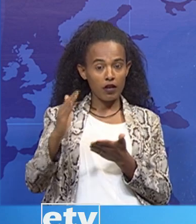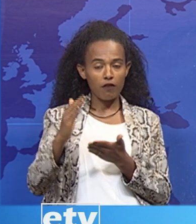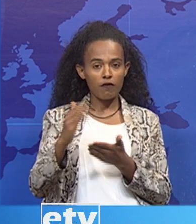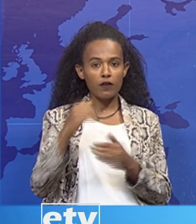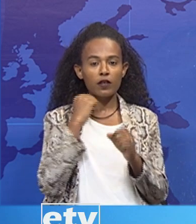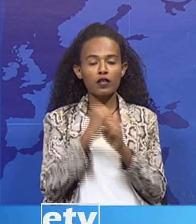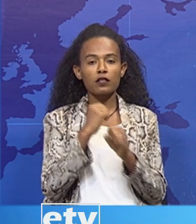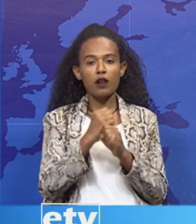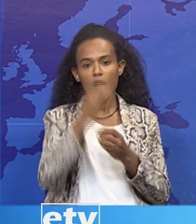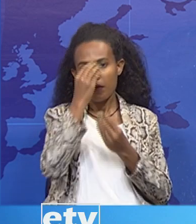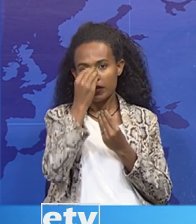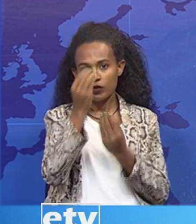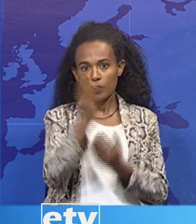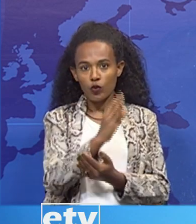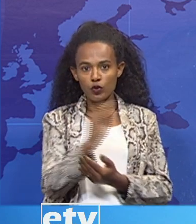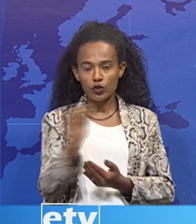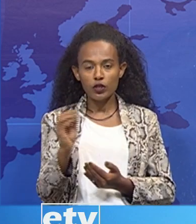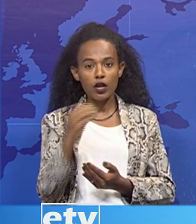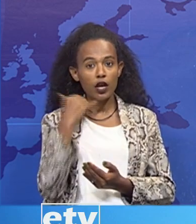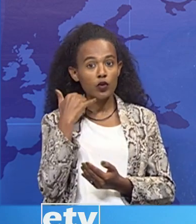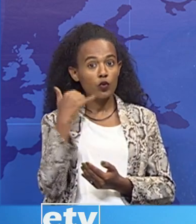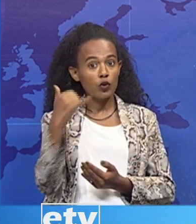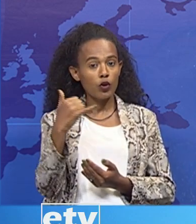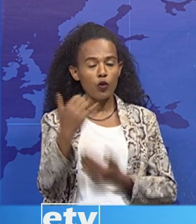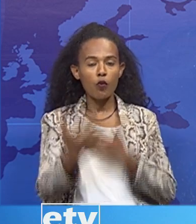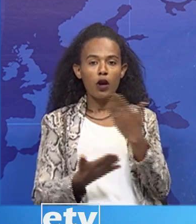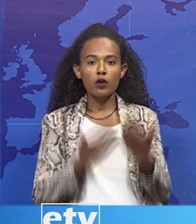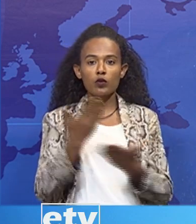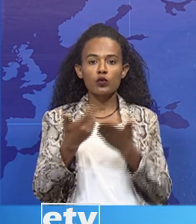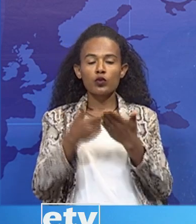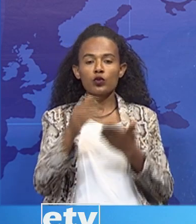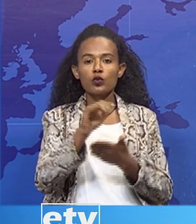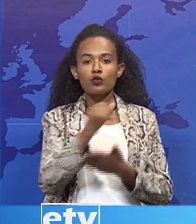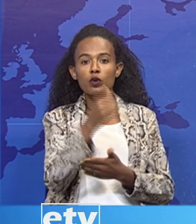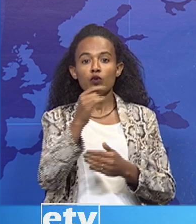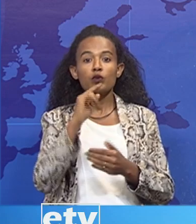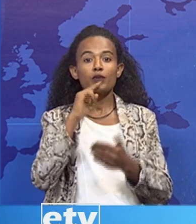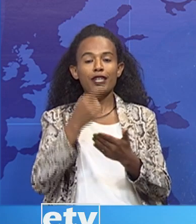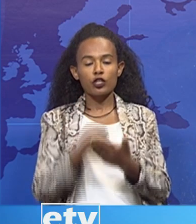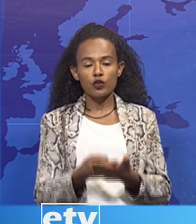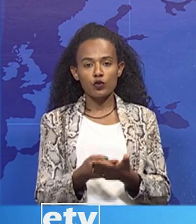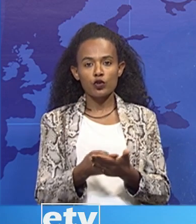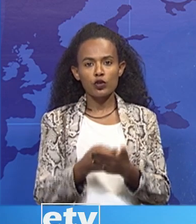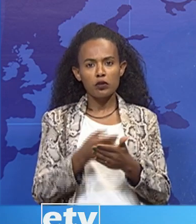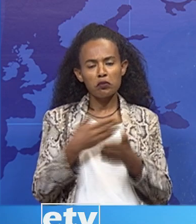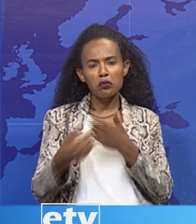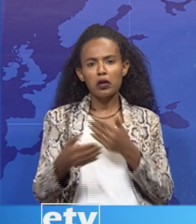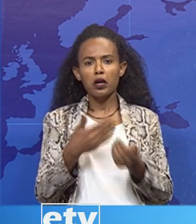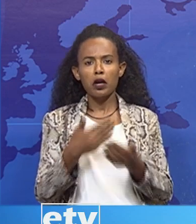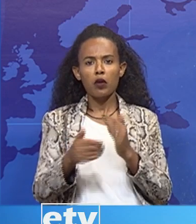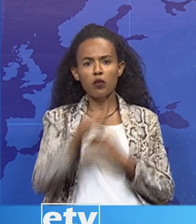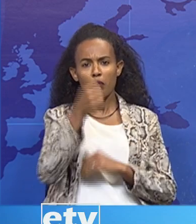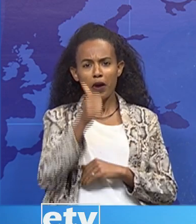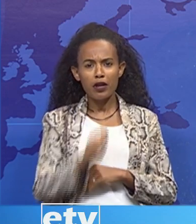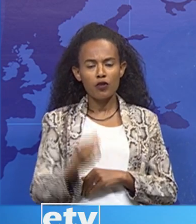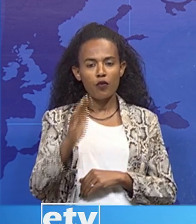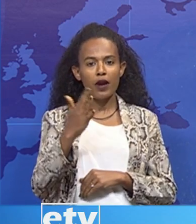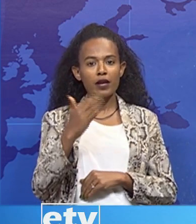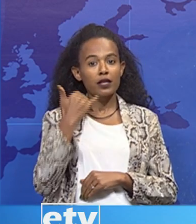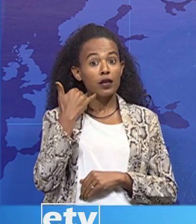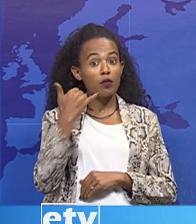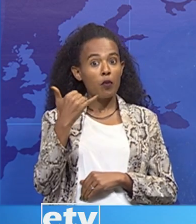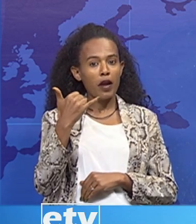የስራ ማስታወቂያዎችንና የኢትዮ ቴሌኮም አገልግሎቶችን እንዲሁም ሌሎች መረጃዎችን በቀላሉ ማንኛውንም አይነት የሞባይል